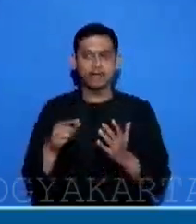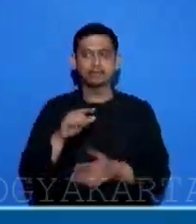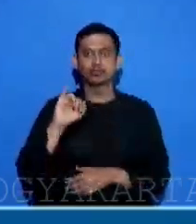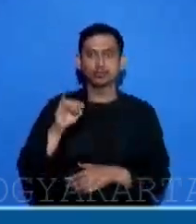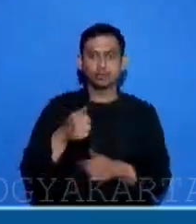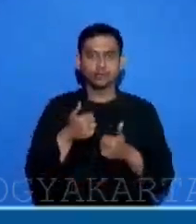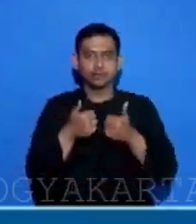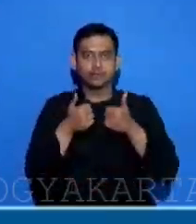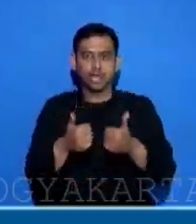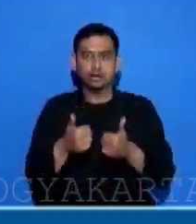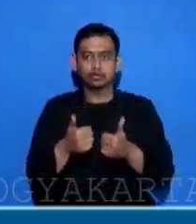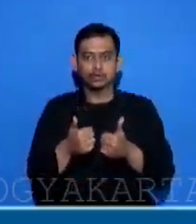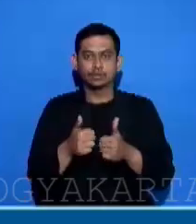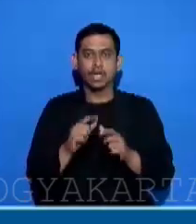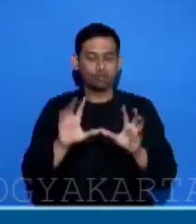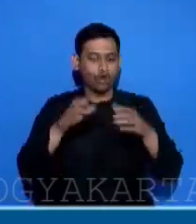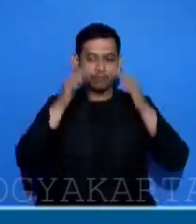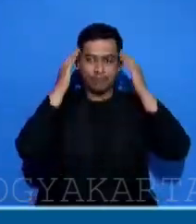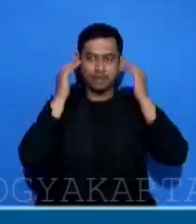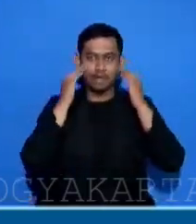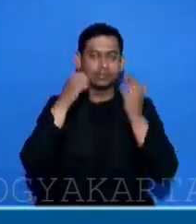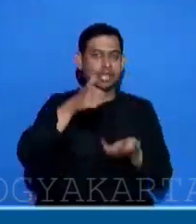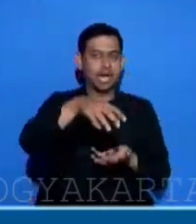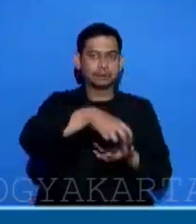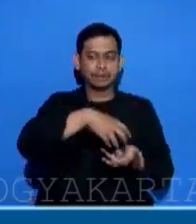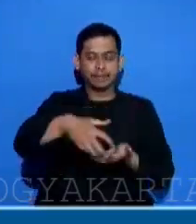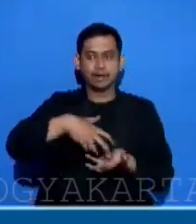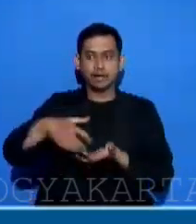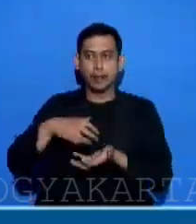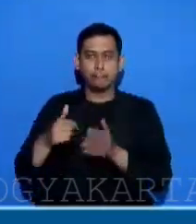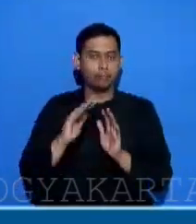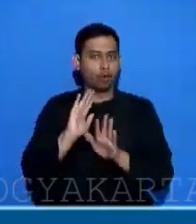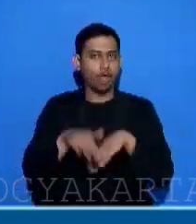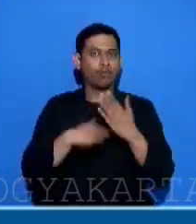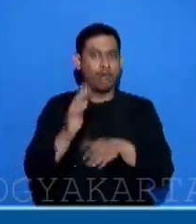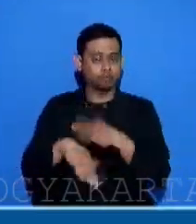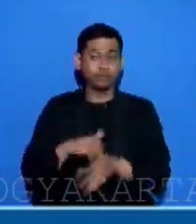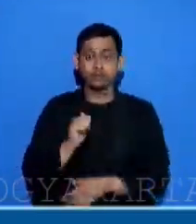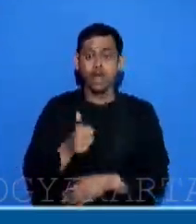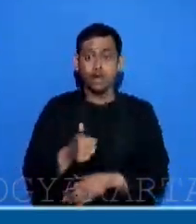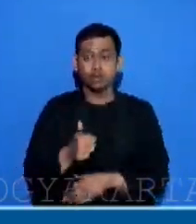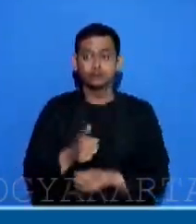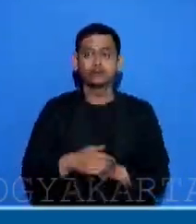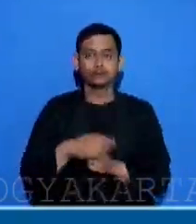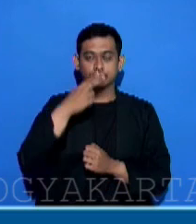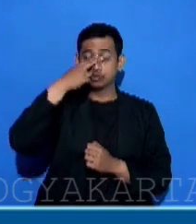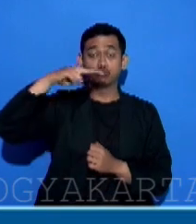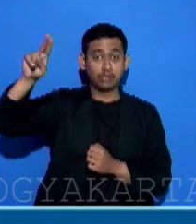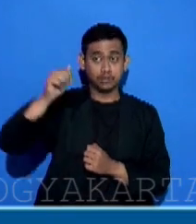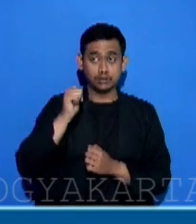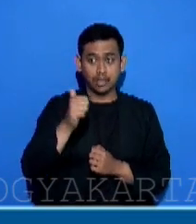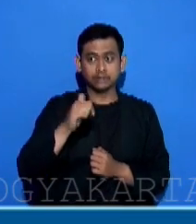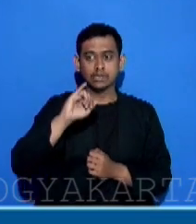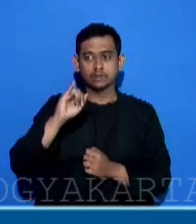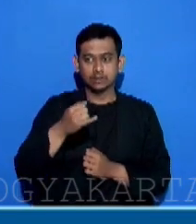tetanang jalaran SAG dipun panen sepanjangun sagwingancari dipadosaken bahan